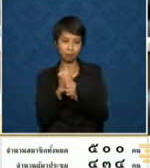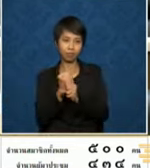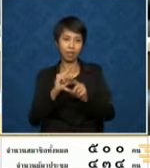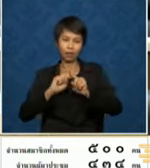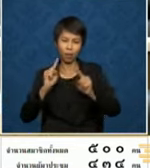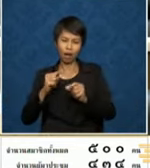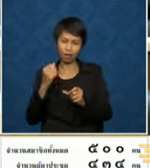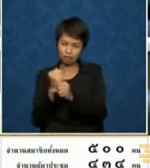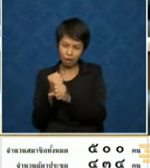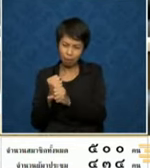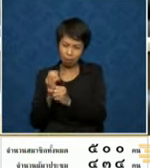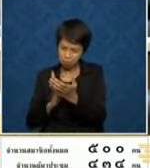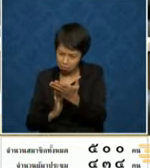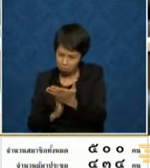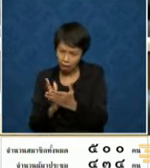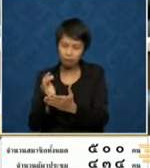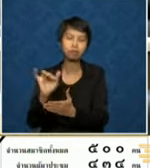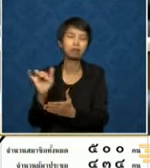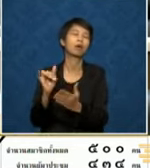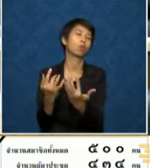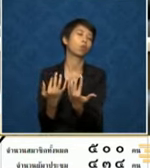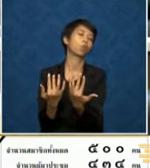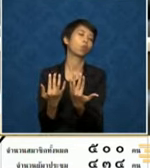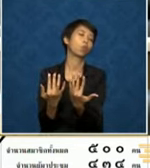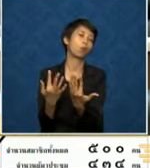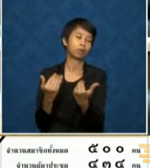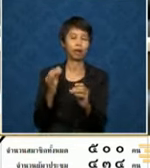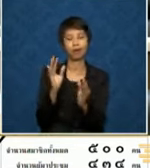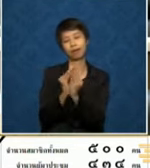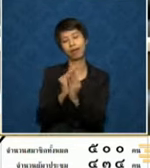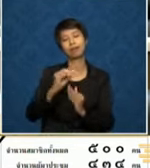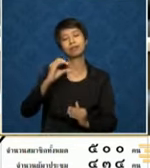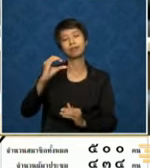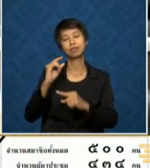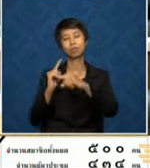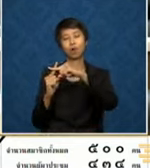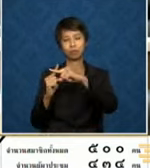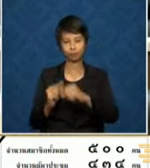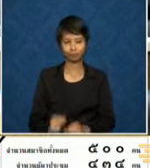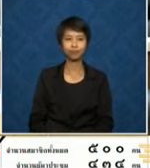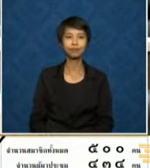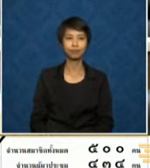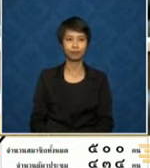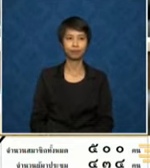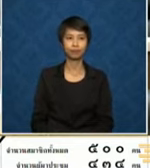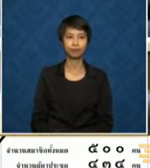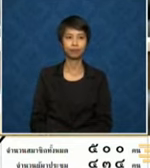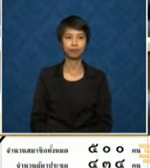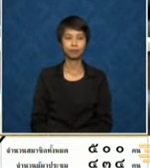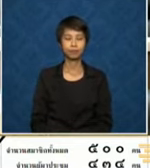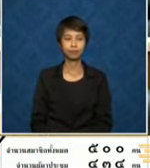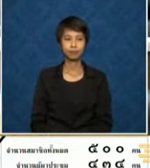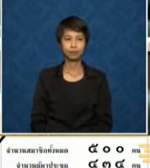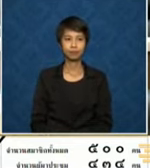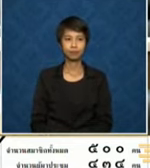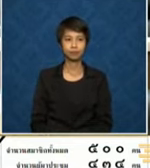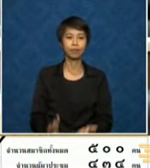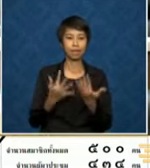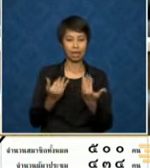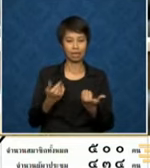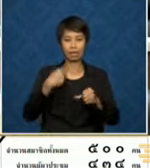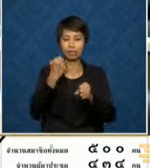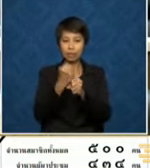ยังไม่ถึงจุดที่เราต้องการก็รอให้เกรด C บวกครับท่านประธานครับต่อไปครับท่านประธานครับจะท